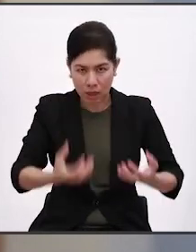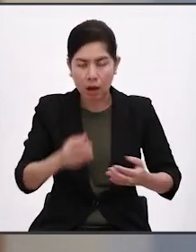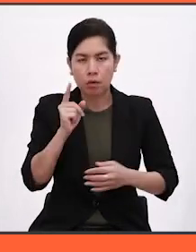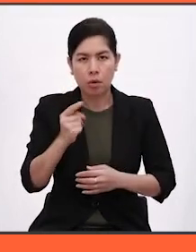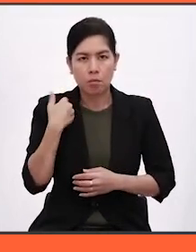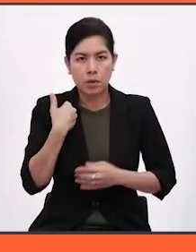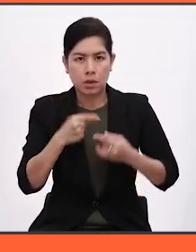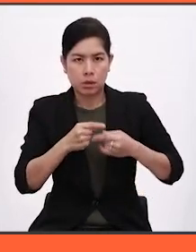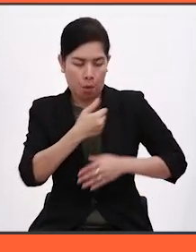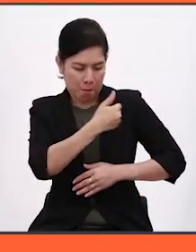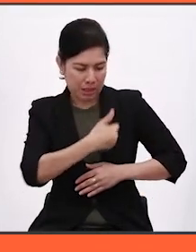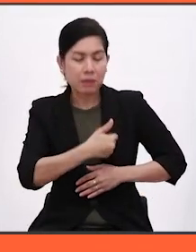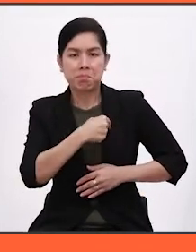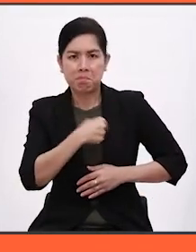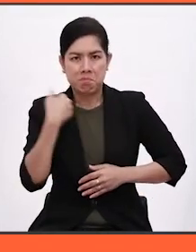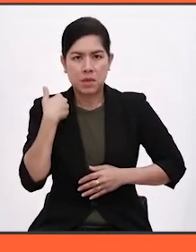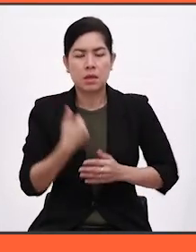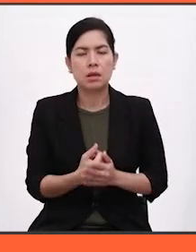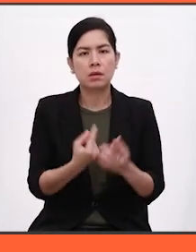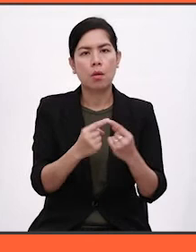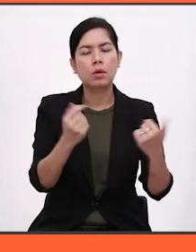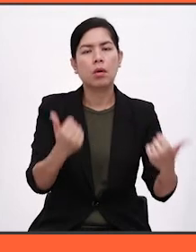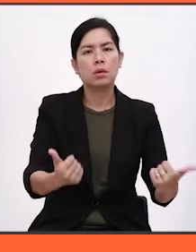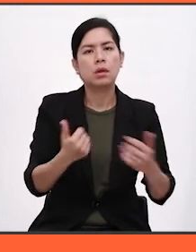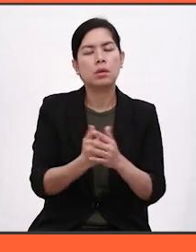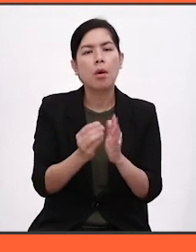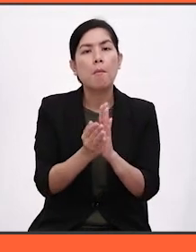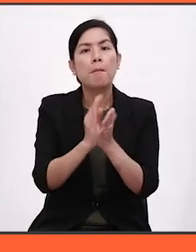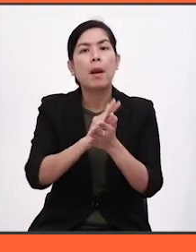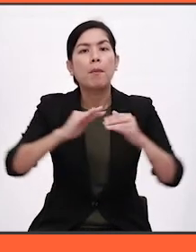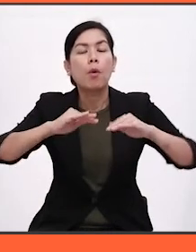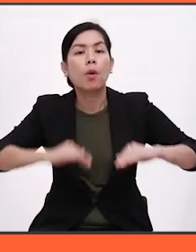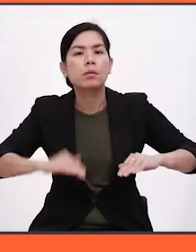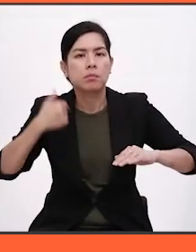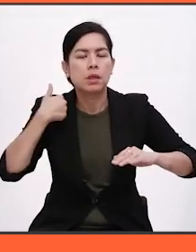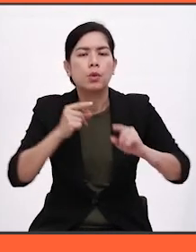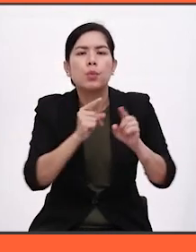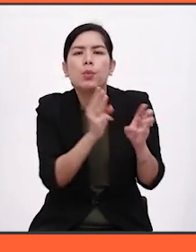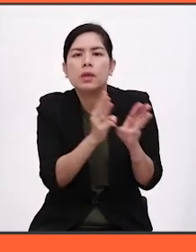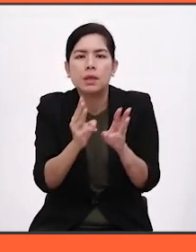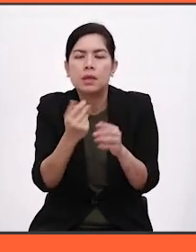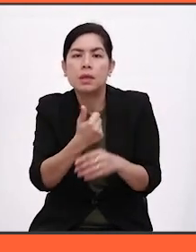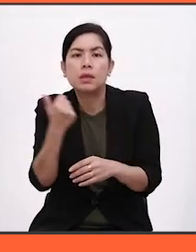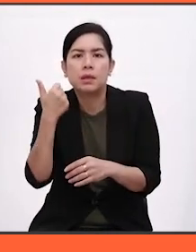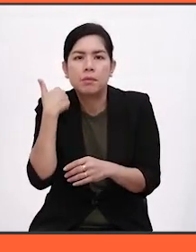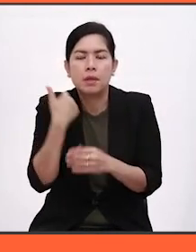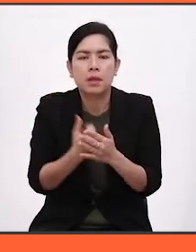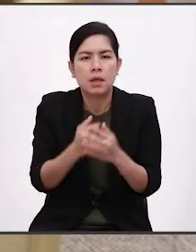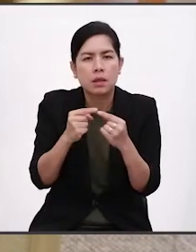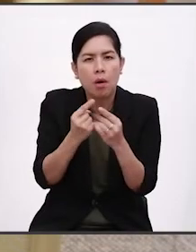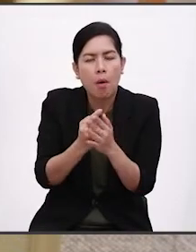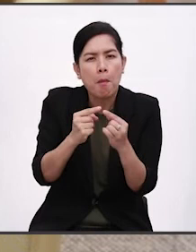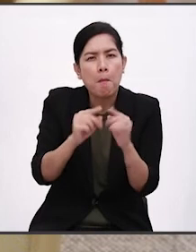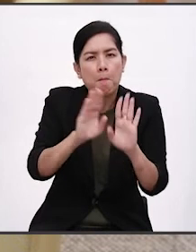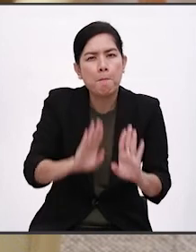ด ผ่าตัดตอนหลังๆนี่ก็ทำกันน้อยลงแล้วนะครับ เ พราะใช้วิธีการขยายเส้นเลือดแทนใส่ขดลวดแทนได้